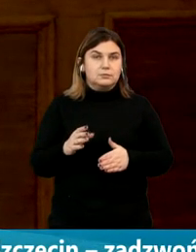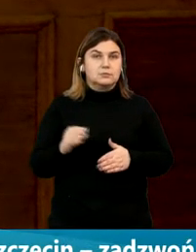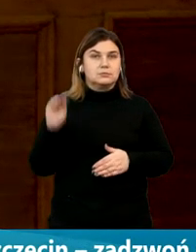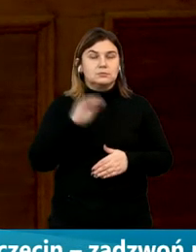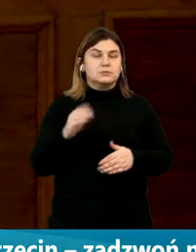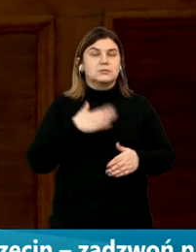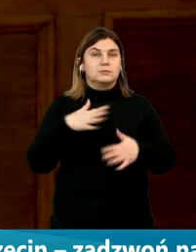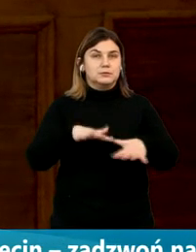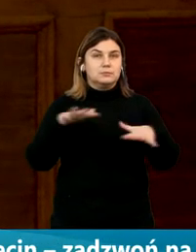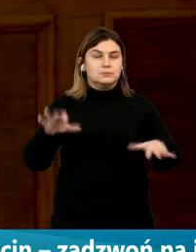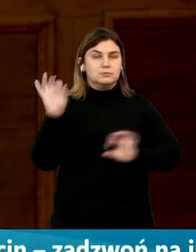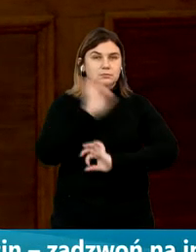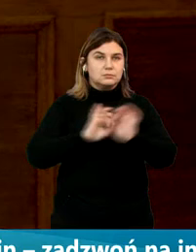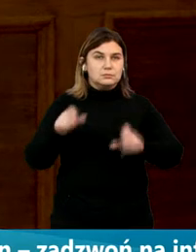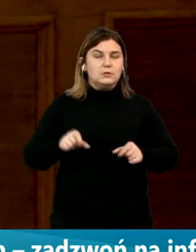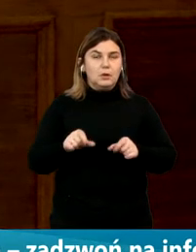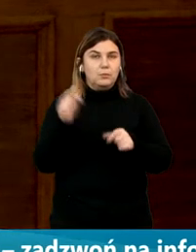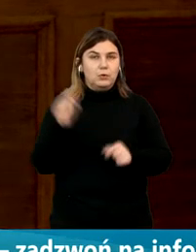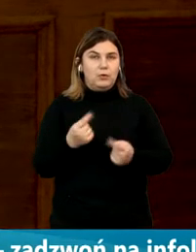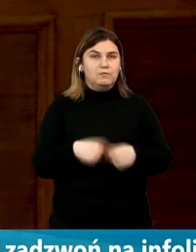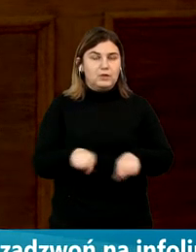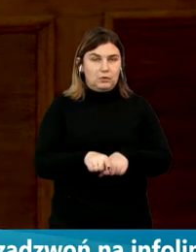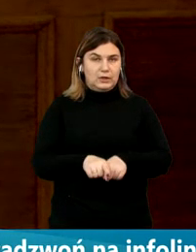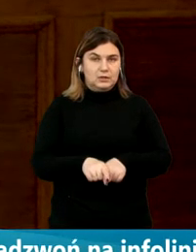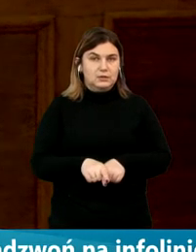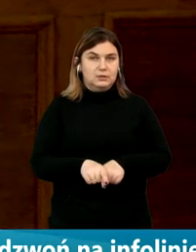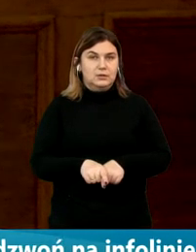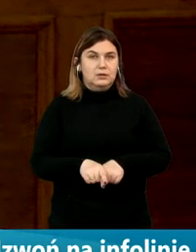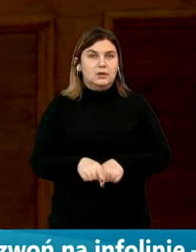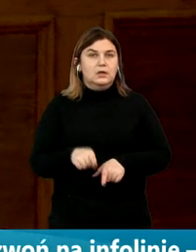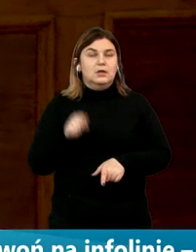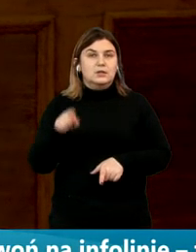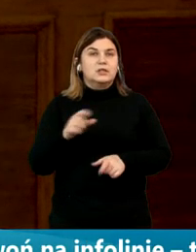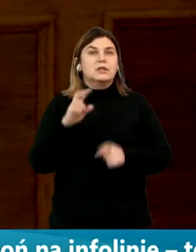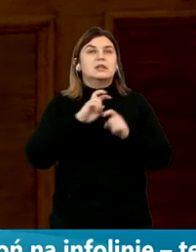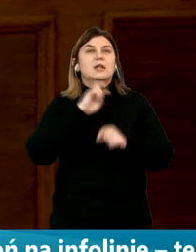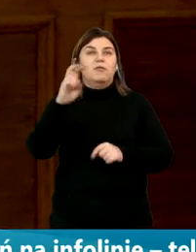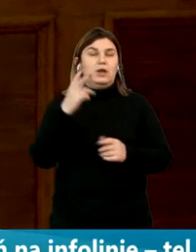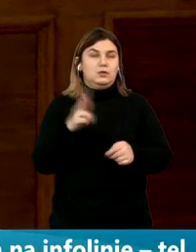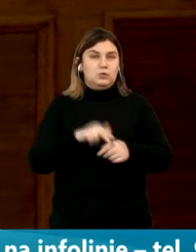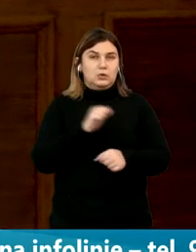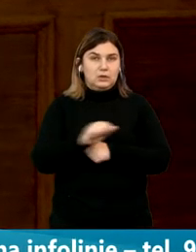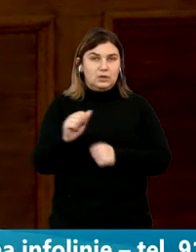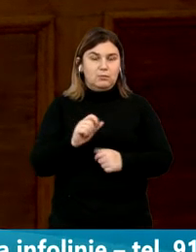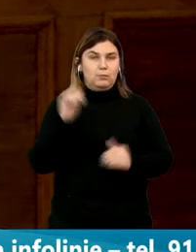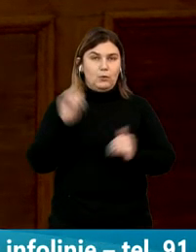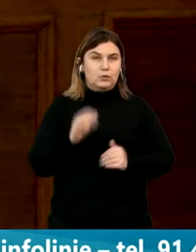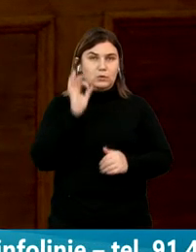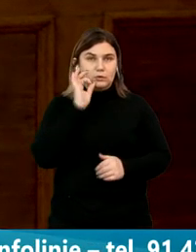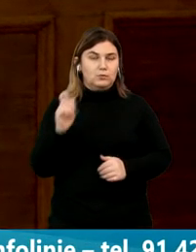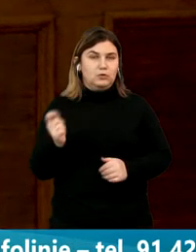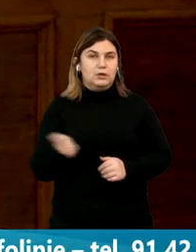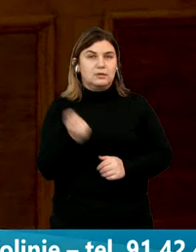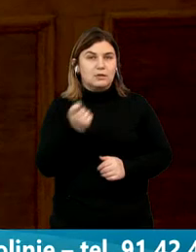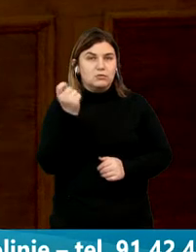szereg remontów torowisk, które też muszą być wykonane po to, żeby te linie, które już są, mogły sprawnie